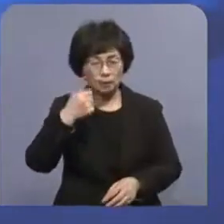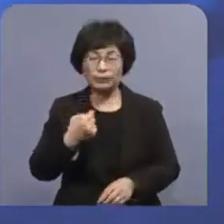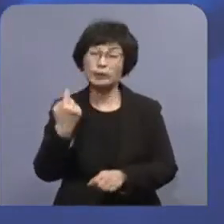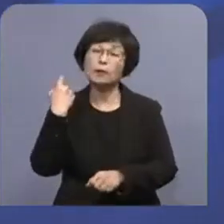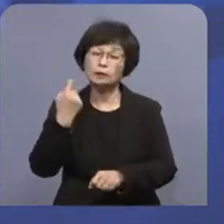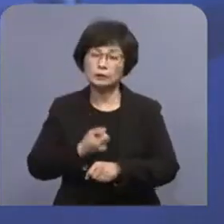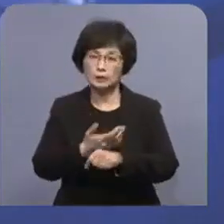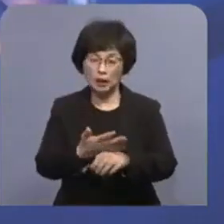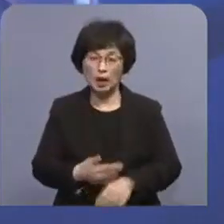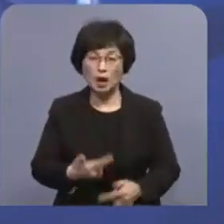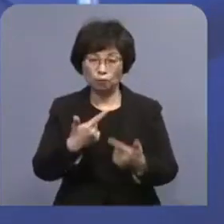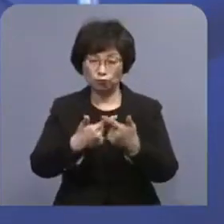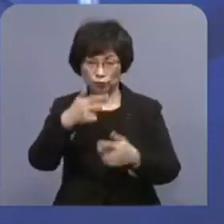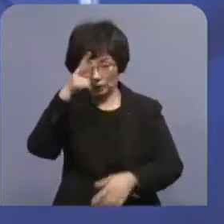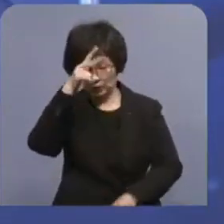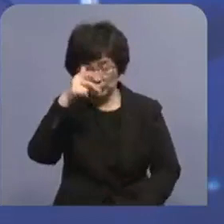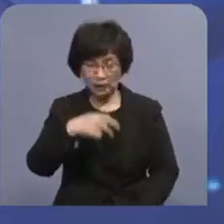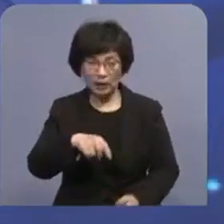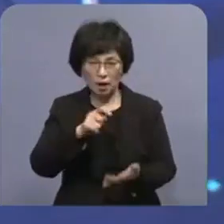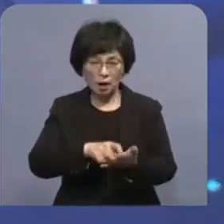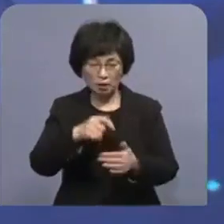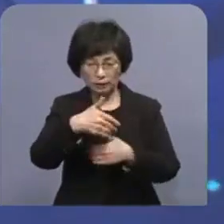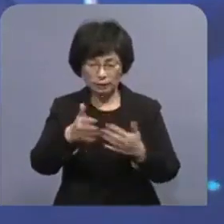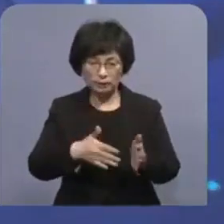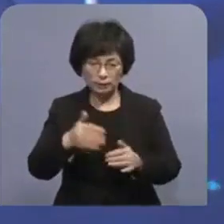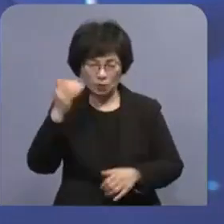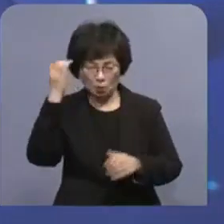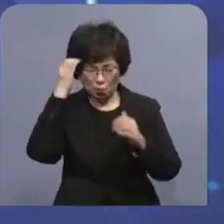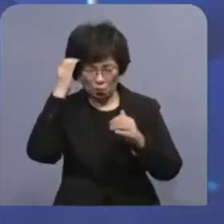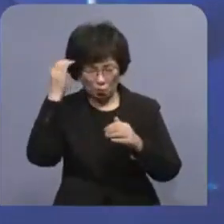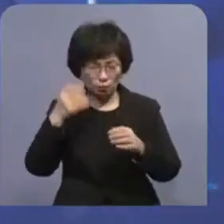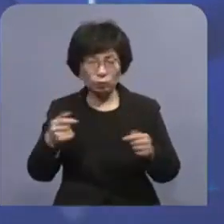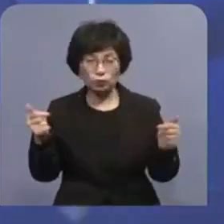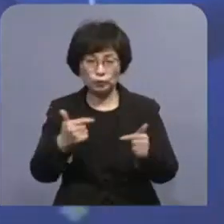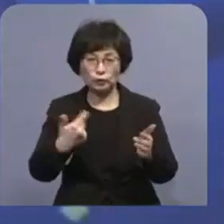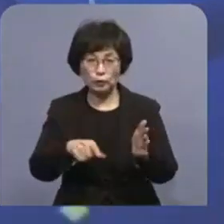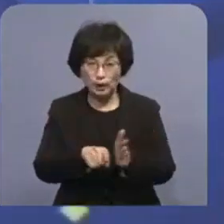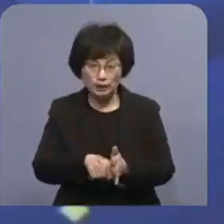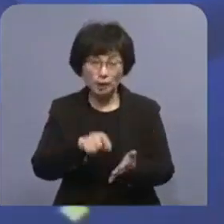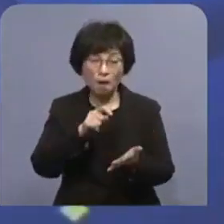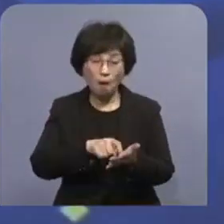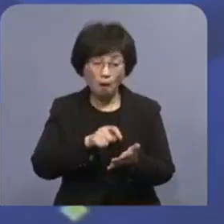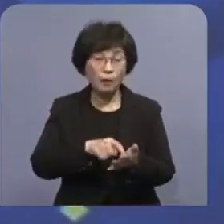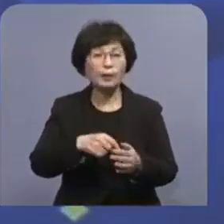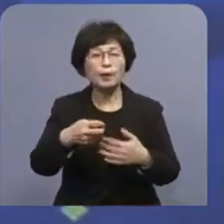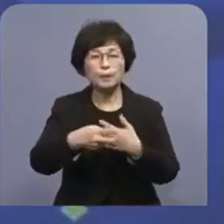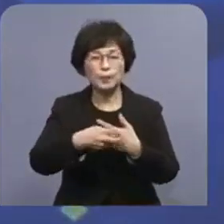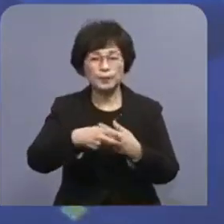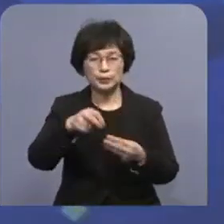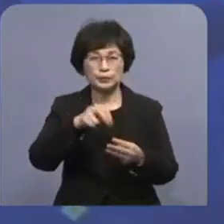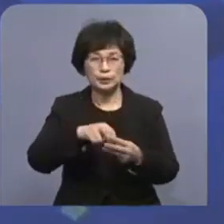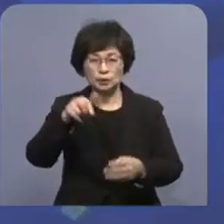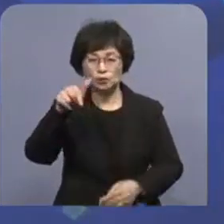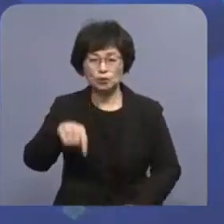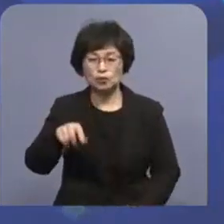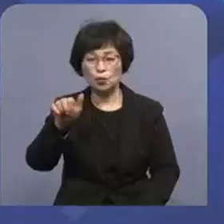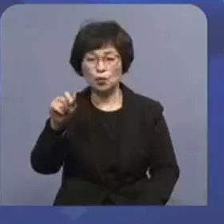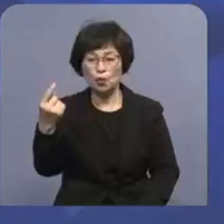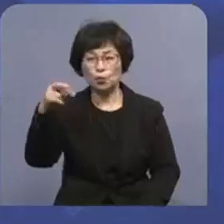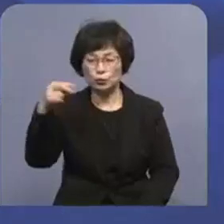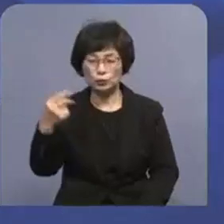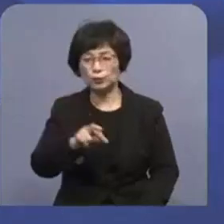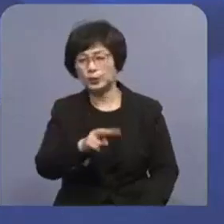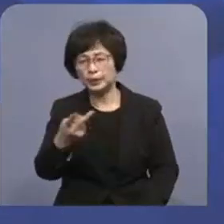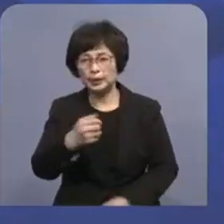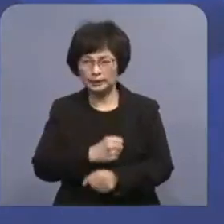부산 경찰이 우선 응급실에 고층을 덜기 위해 응급의료센터를 구호소로 변경을 하기로 했는데요 효과가